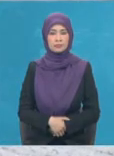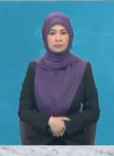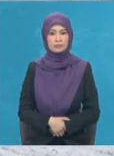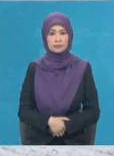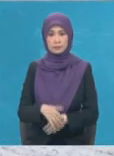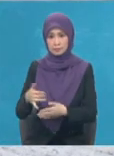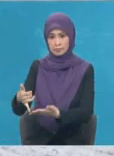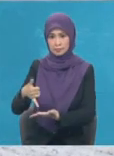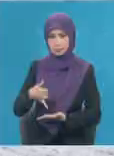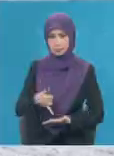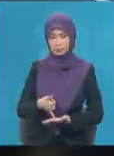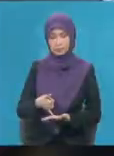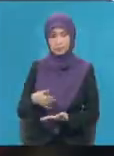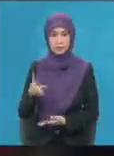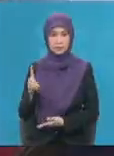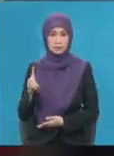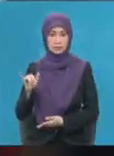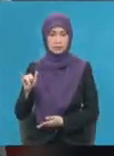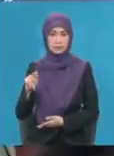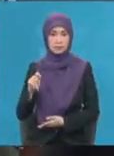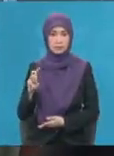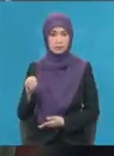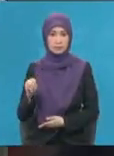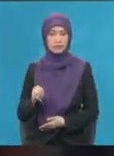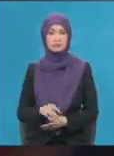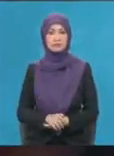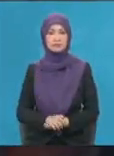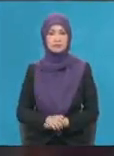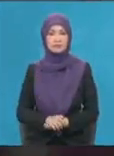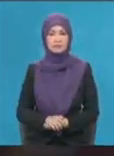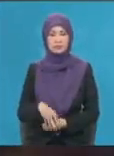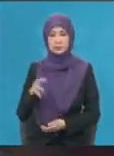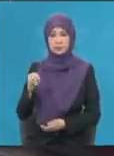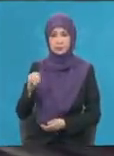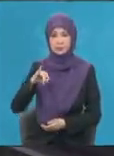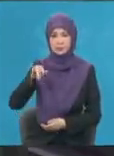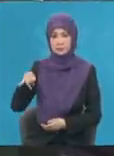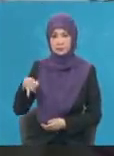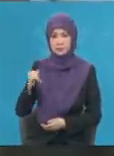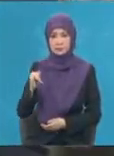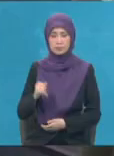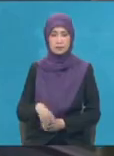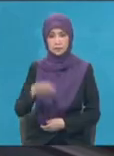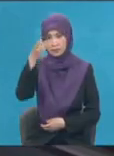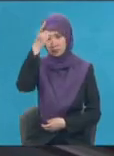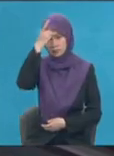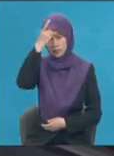keberangkatan durian selamat Mulia dijunjung oleh yang berhormati Jenderal besar